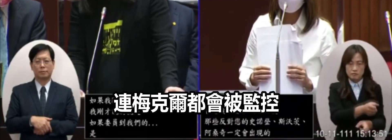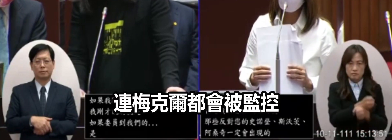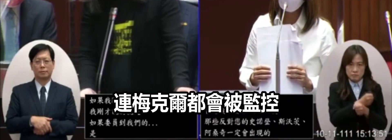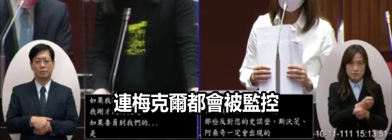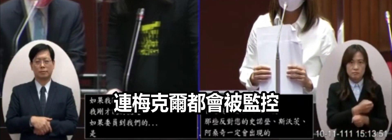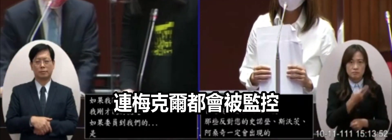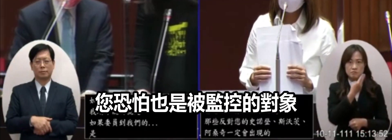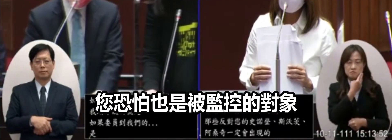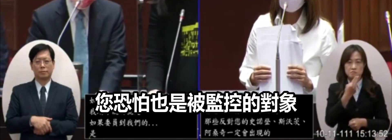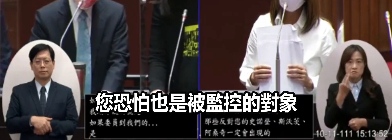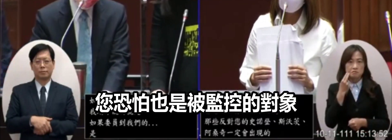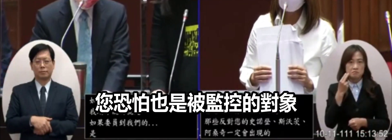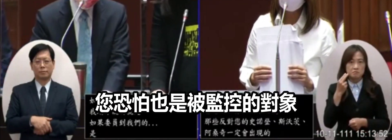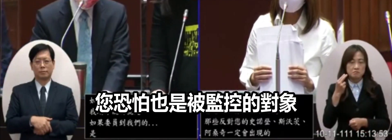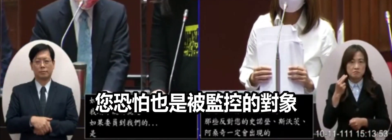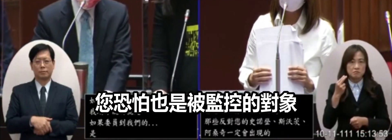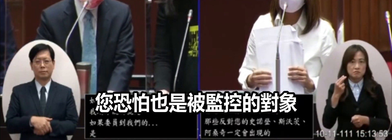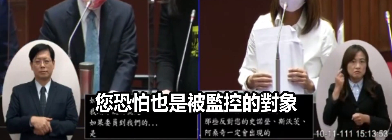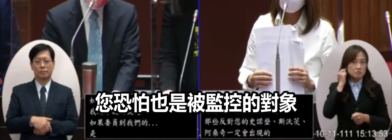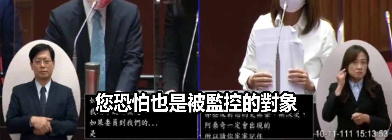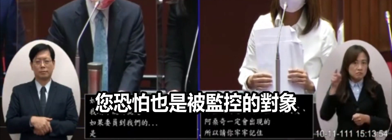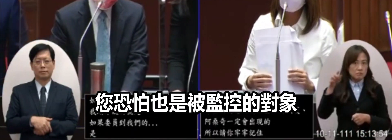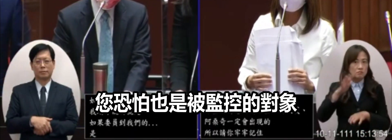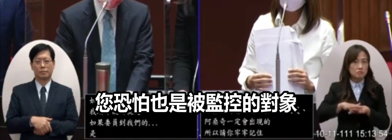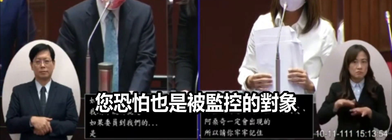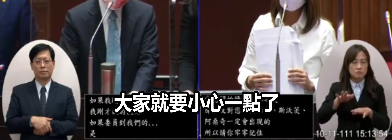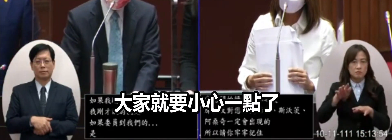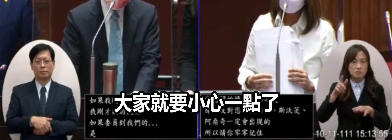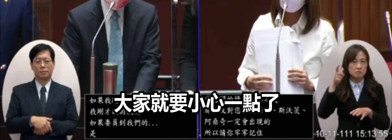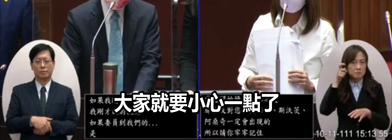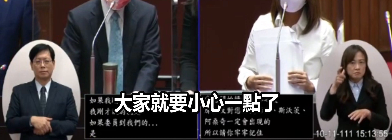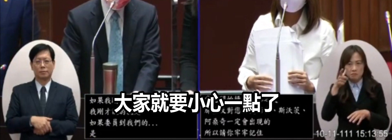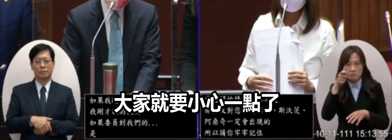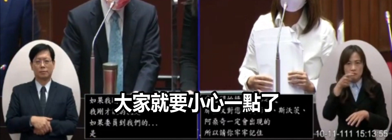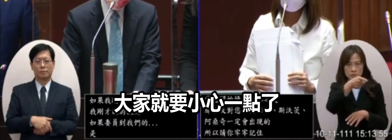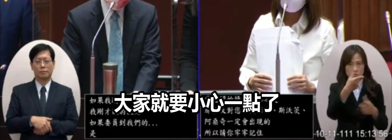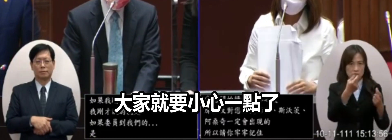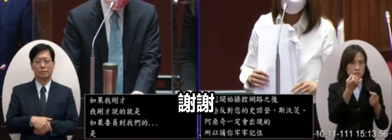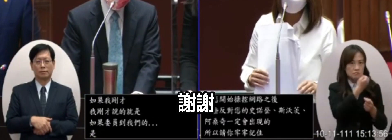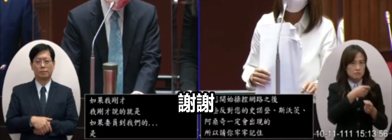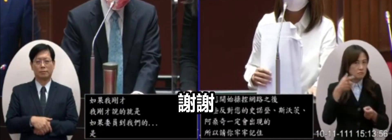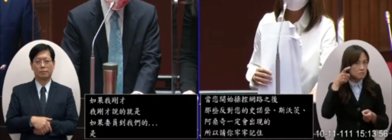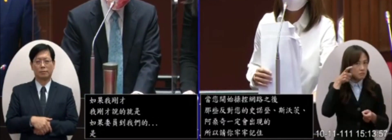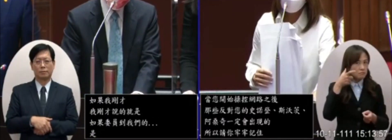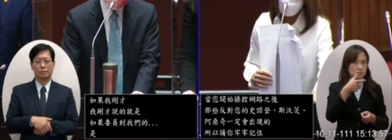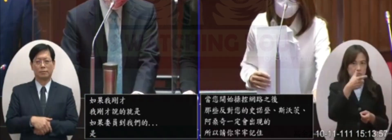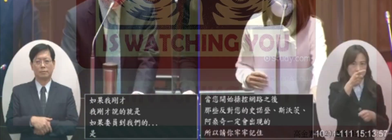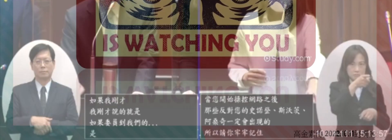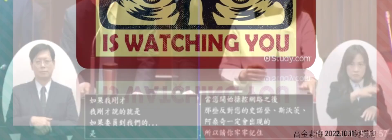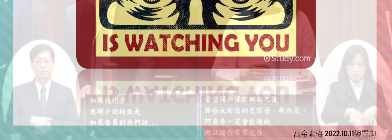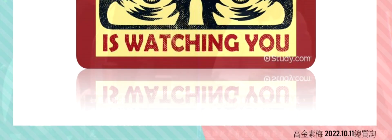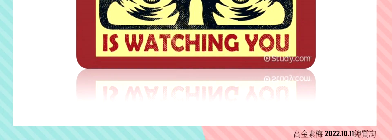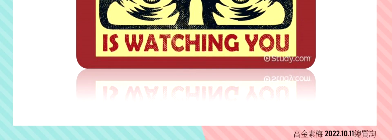会被监控，您恐怕也是被监控的对象，大家就要小心一点了。谢谢。